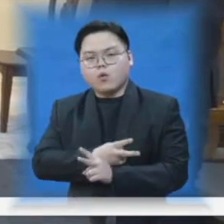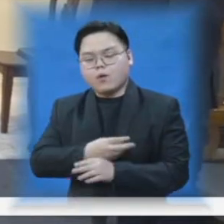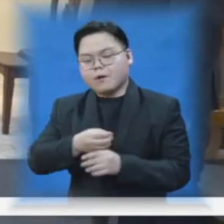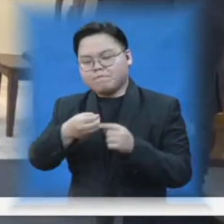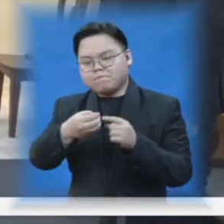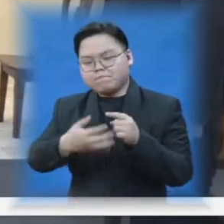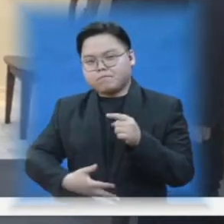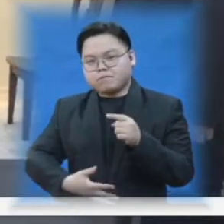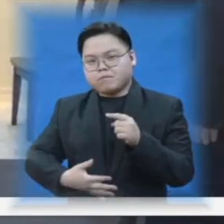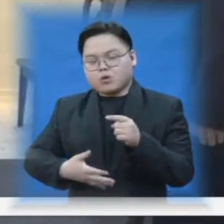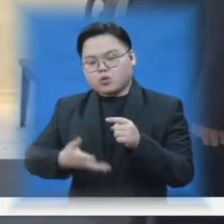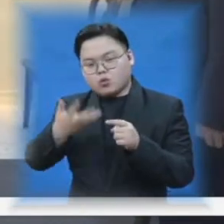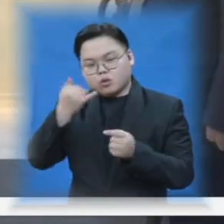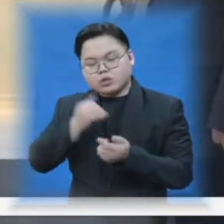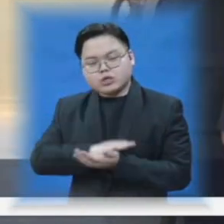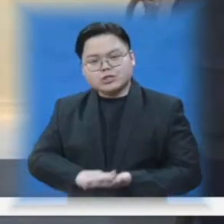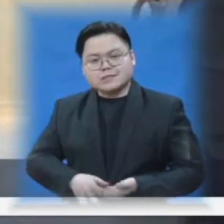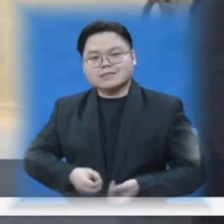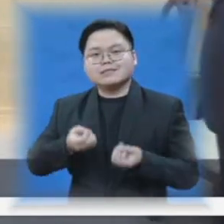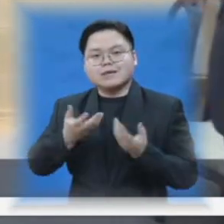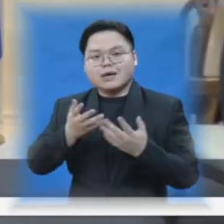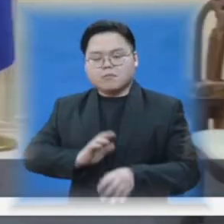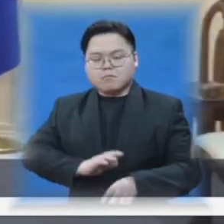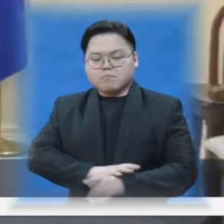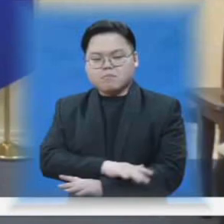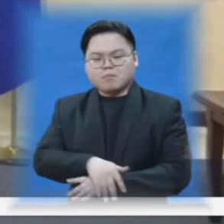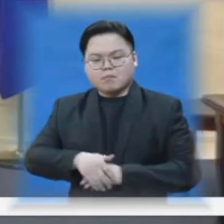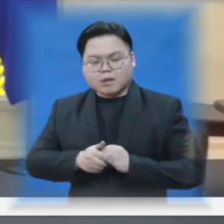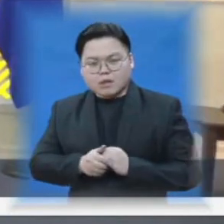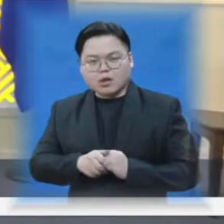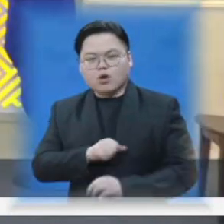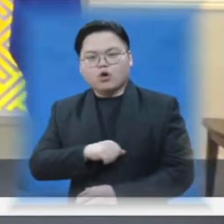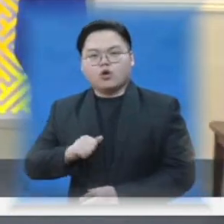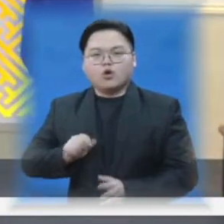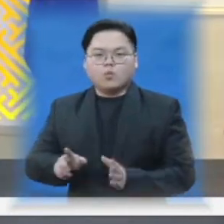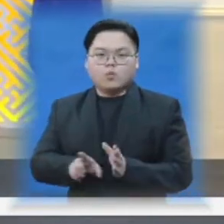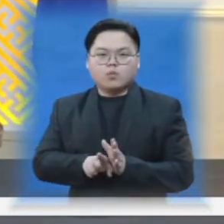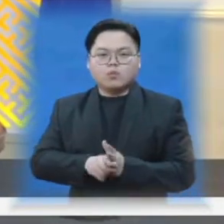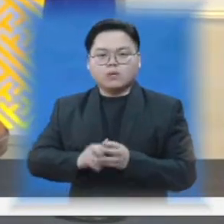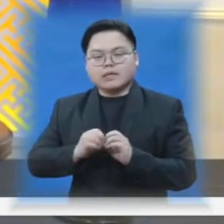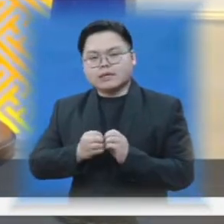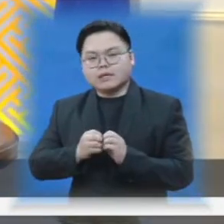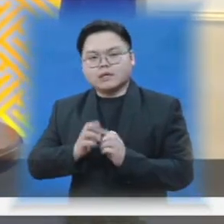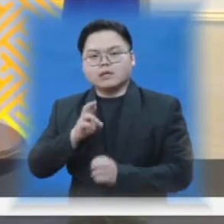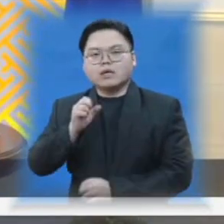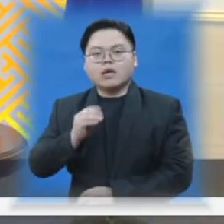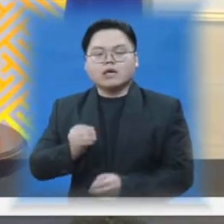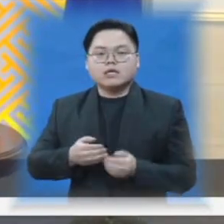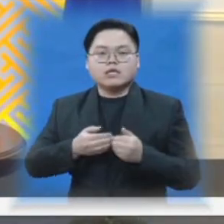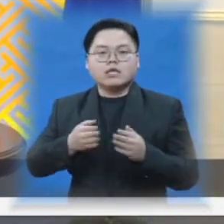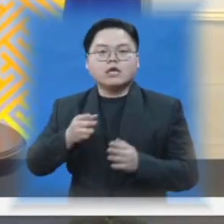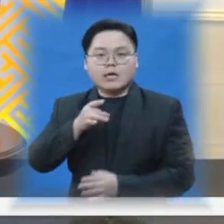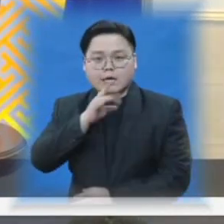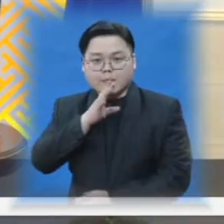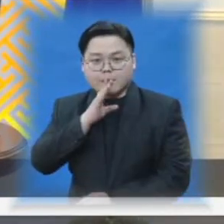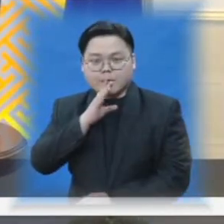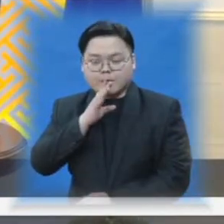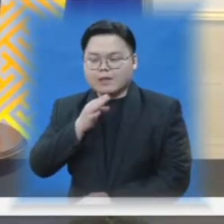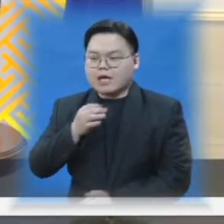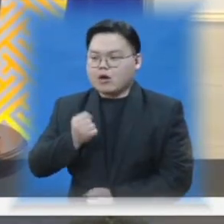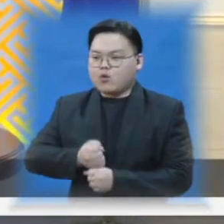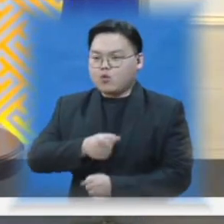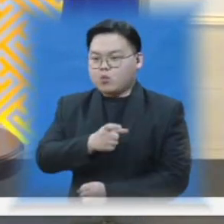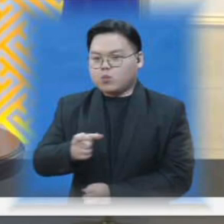бас шинжлэхдэж байгаа бэ дааж бас тодорхой хэмжээний одоо боломжуудыг бол нээж өгч байгаа. Тийм учраас одоо ажилтны албан хаагчдын цалин хөлснөөс